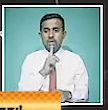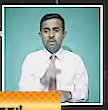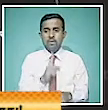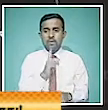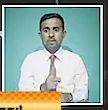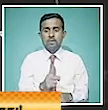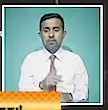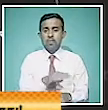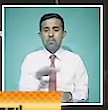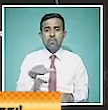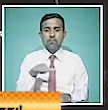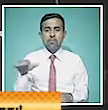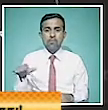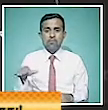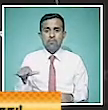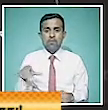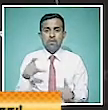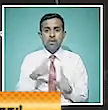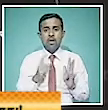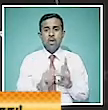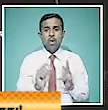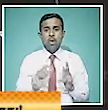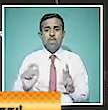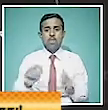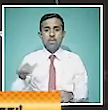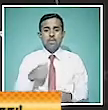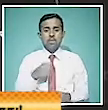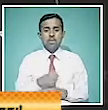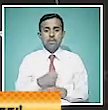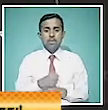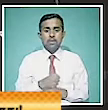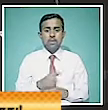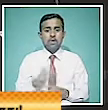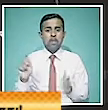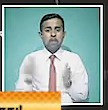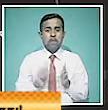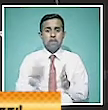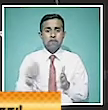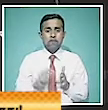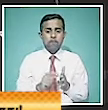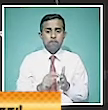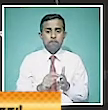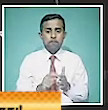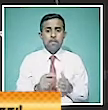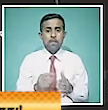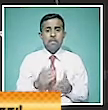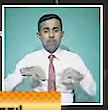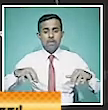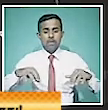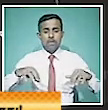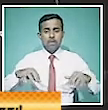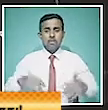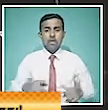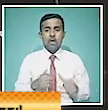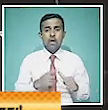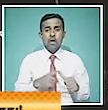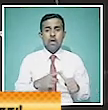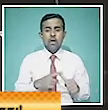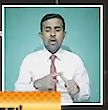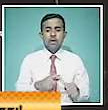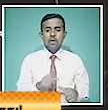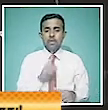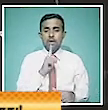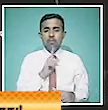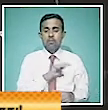ஆபீஸ்களாக இருந்திருக்கிறது. அது அரசாங்கத்தினுடைய தேவைக்காக. அதன்படி அக்கரை பற்று என்கின்ற டிஆர்ஓ டிவிஷனின் கீழ் 3